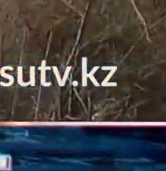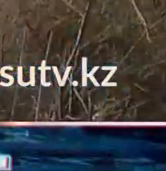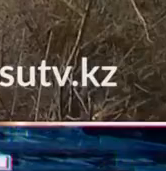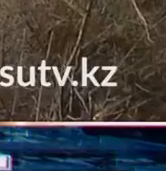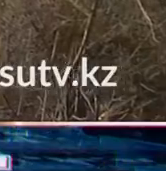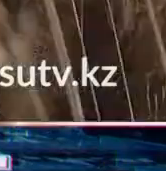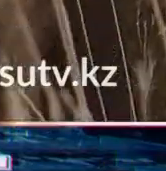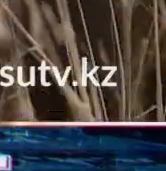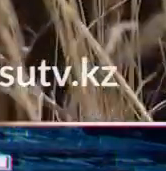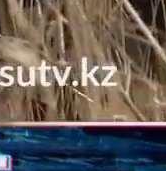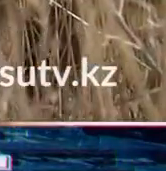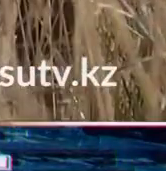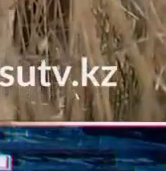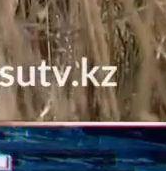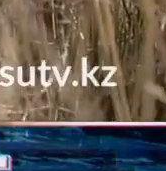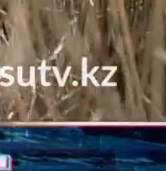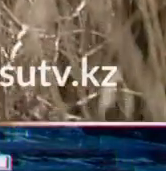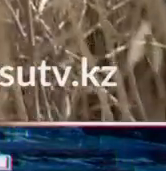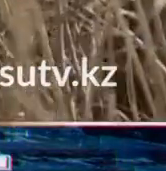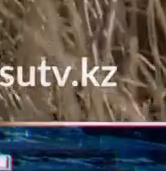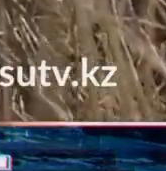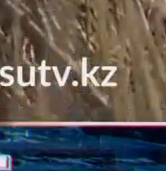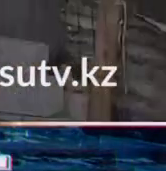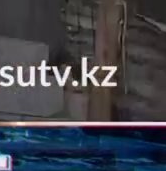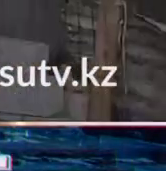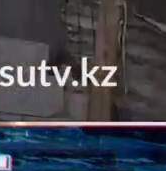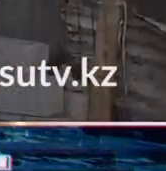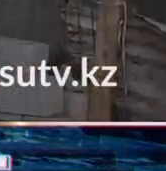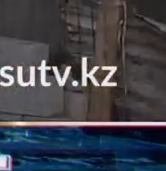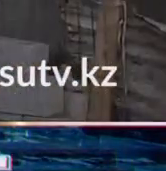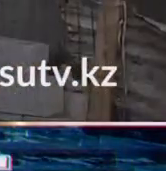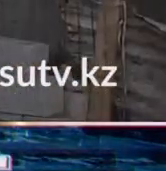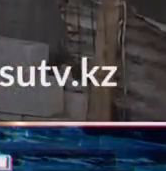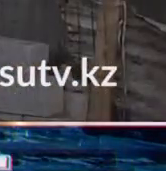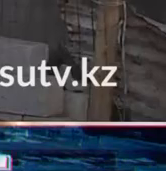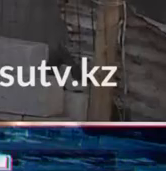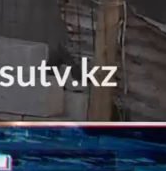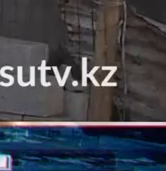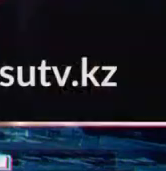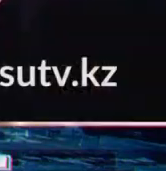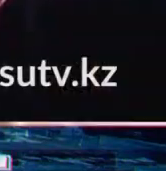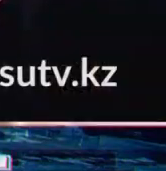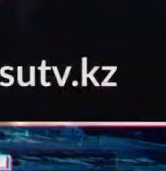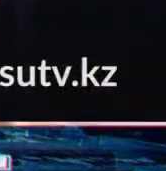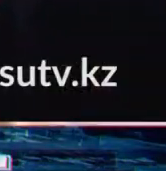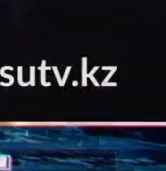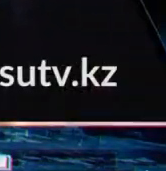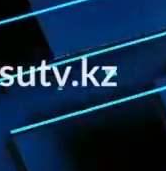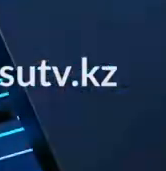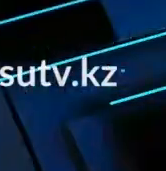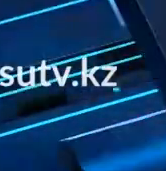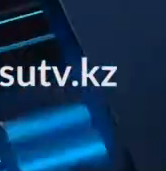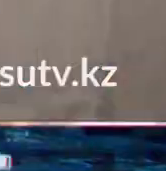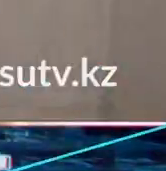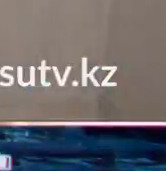Горбатый бизнес. Как сохранить свое дело в условиях коронакризиса? Секретом успеха поделился с корреспондентами житель Панфиловского